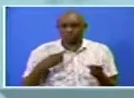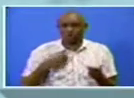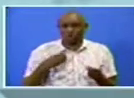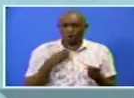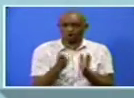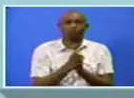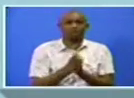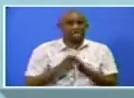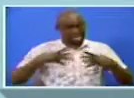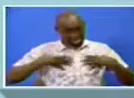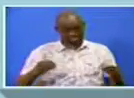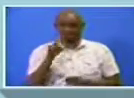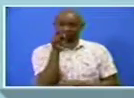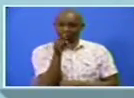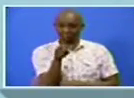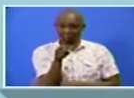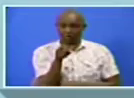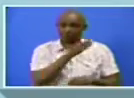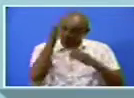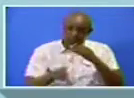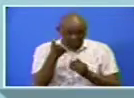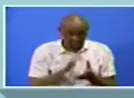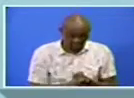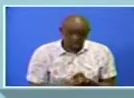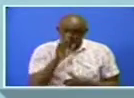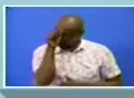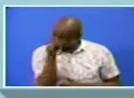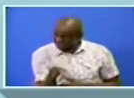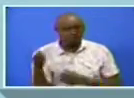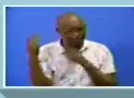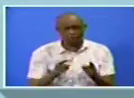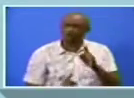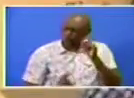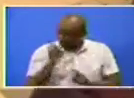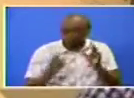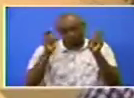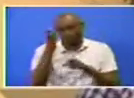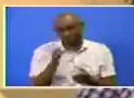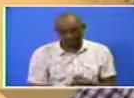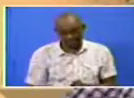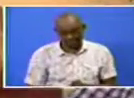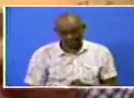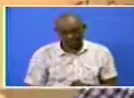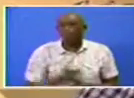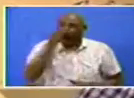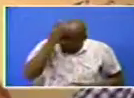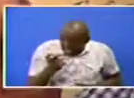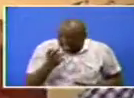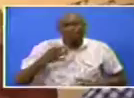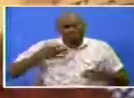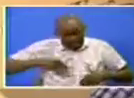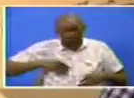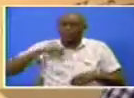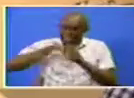bima ya afya kwa vyombo vya habari, hatua ambayo imezua mdahalo mkali. Ni kwa nini ofisa ambao wako